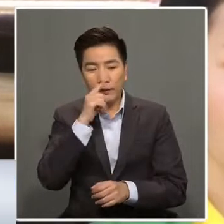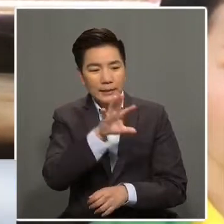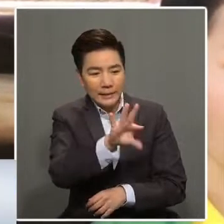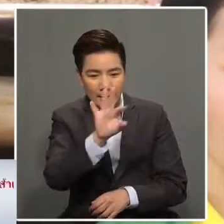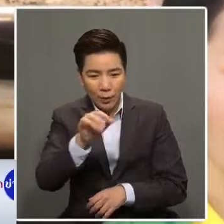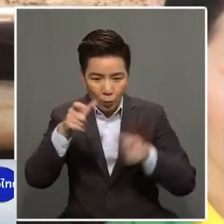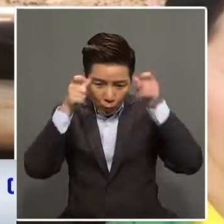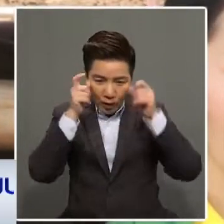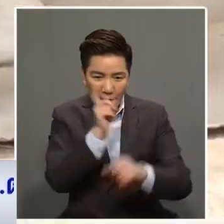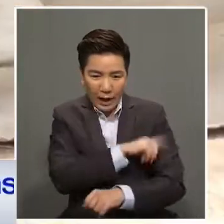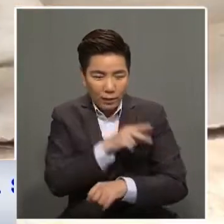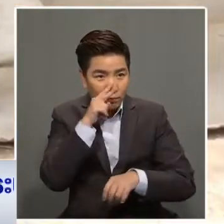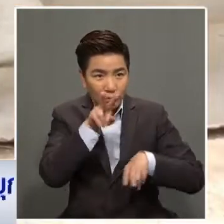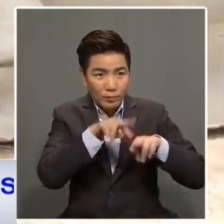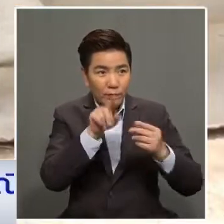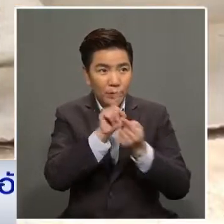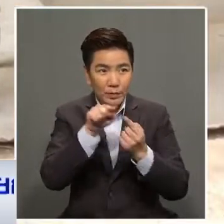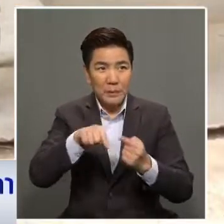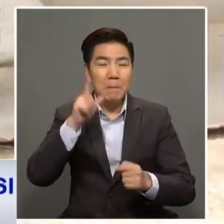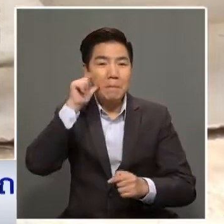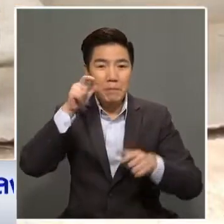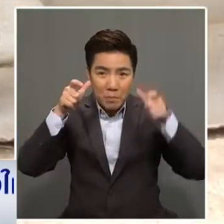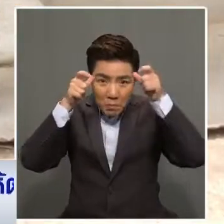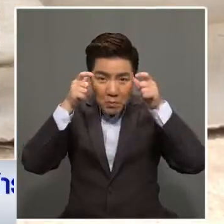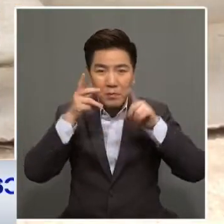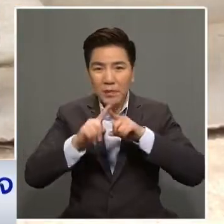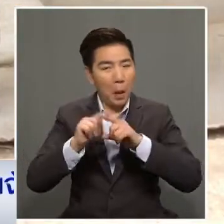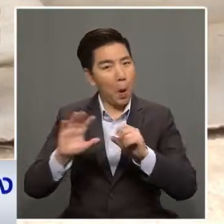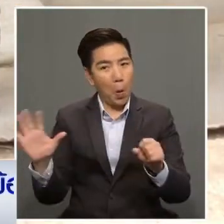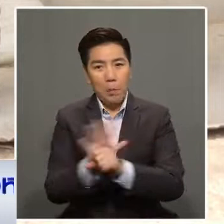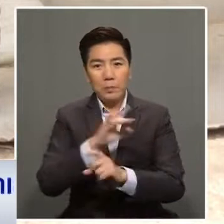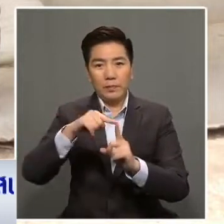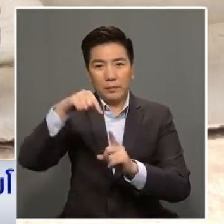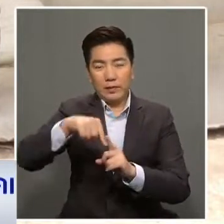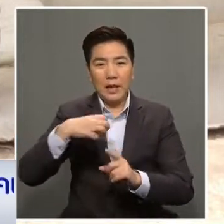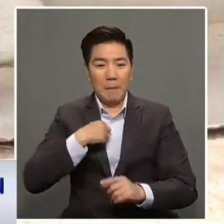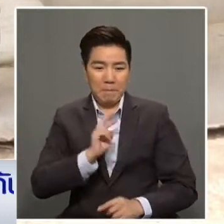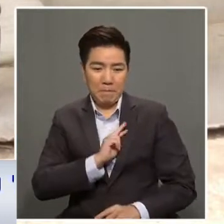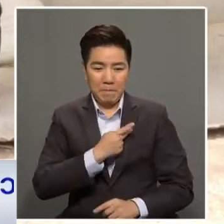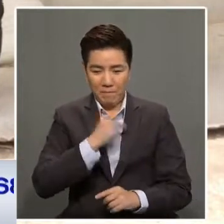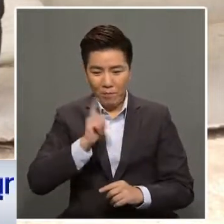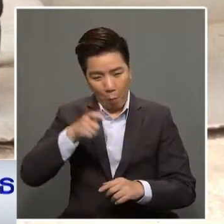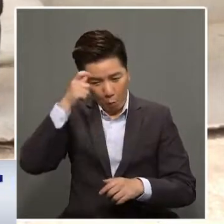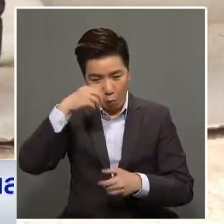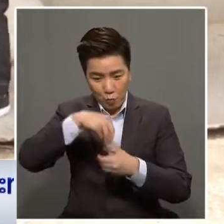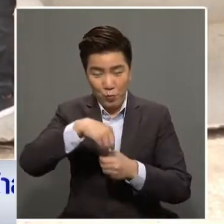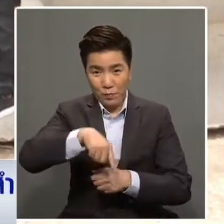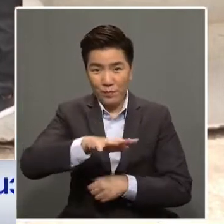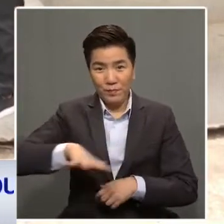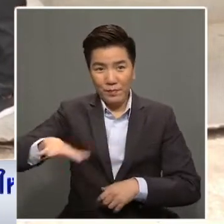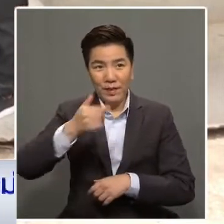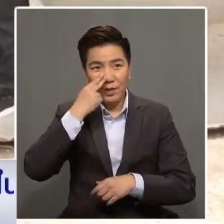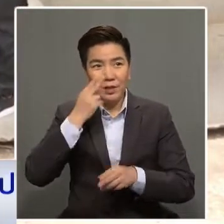องเลยนะครับหาเจอแหล่งแม่พันธุ์พ่อพันธุ์มีครบทุกอย่างอยากเปลี่ยนใจเป็นพ่อพันธุ์ก็ได้นะครับวันนี้พามาพ